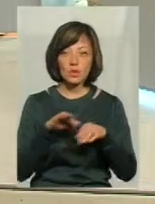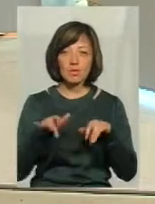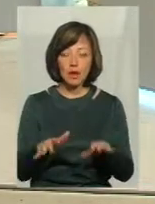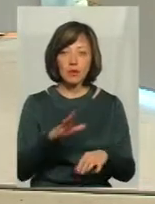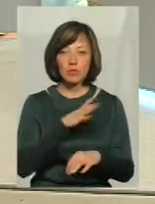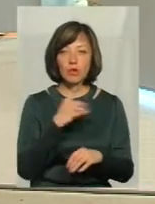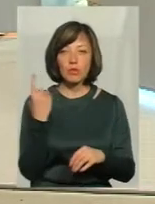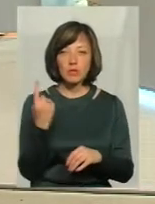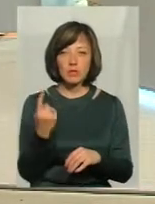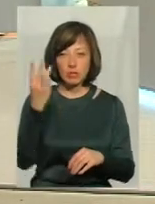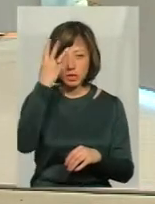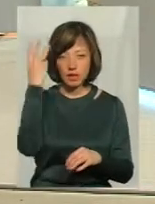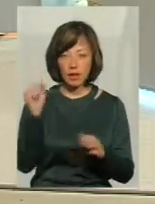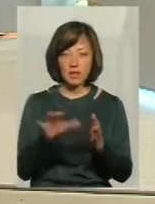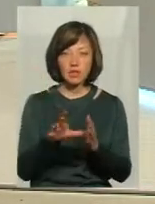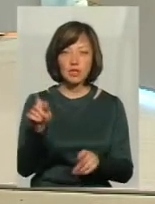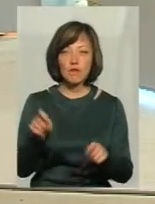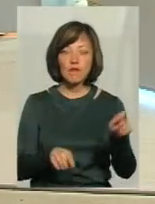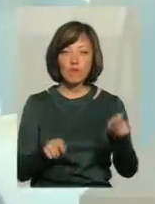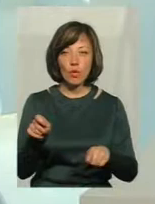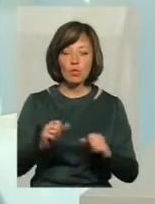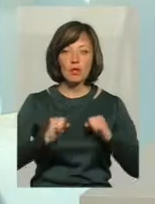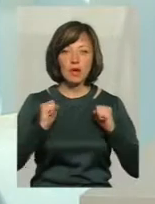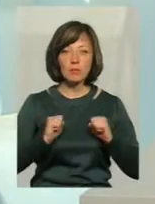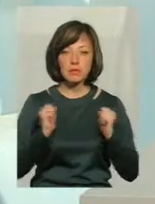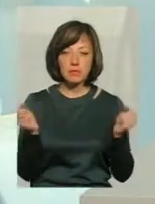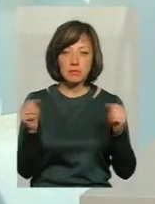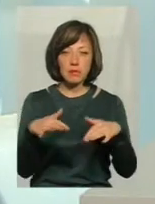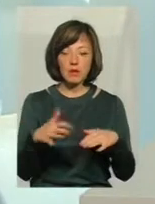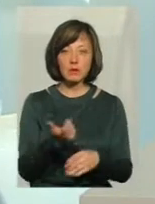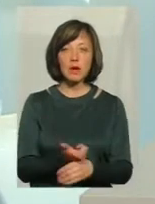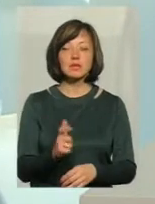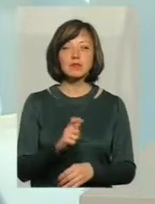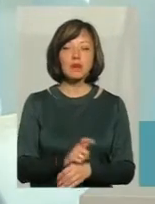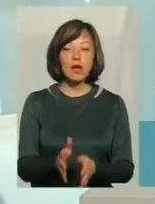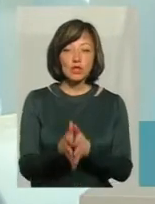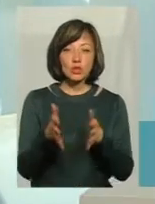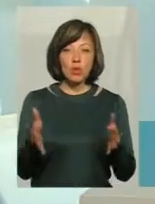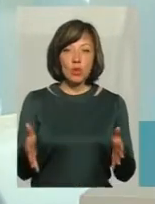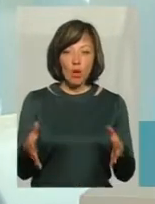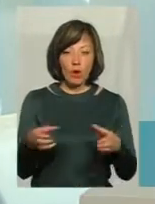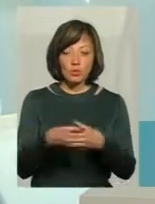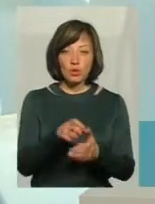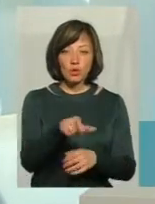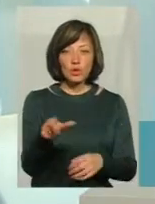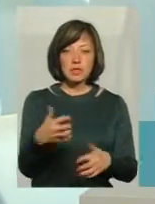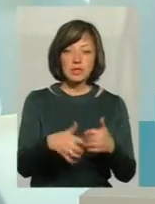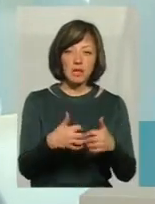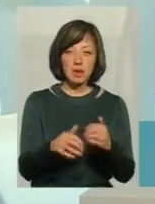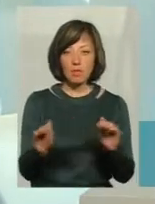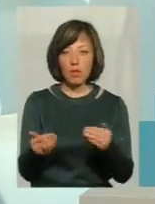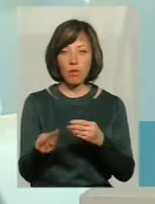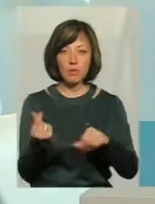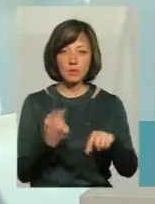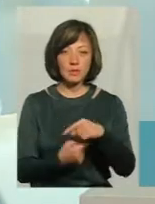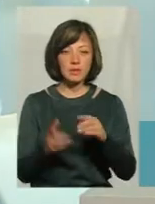такий подільський енергетичний форум, де ми намагалися зібрати максимально широку аудиторію з числа малого і середнього бізнесу, тому що